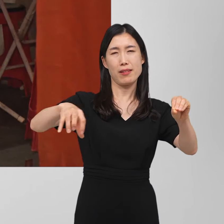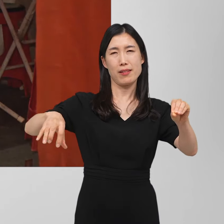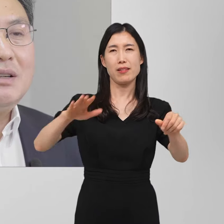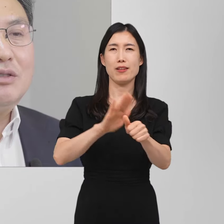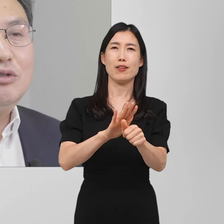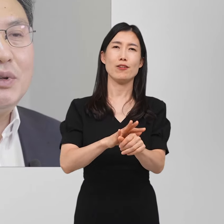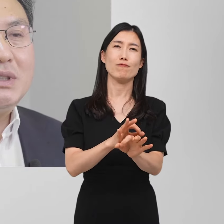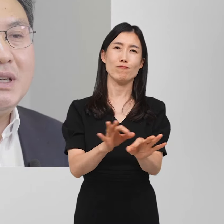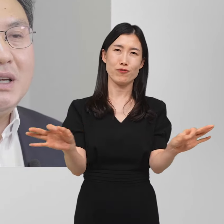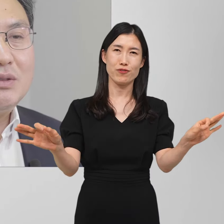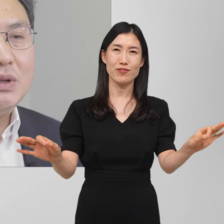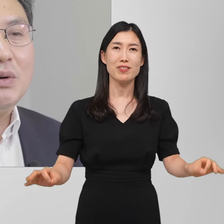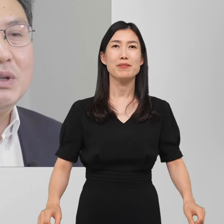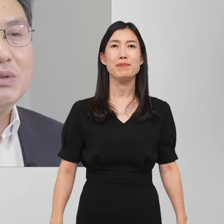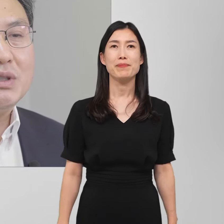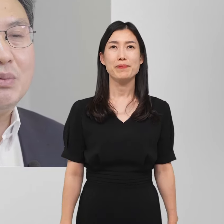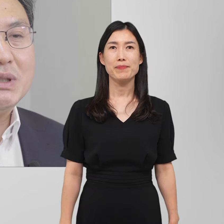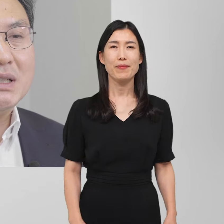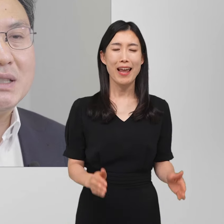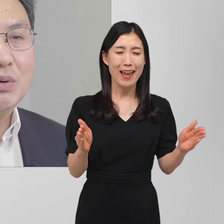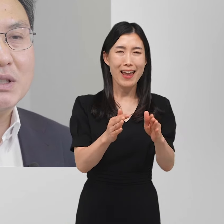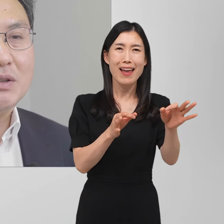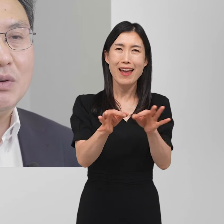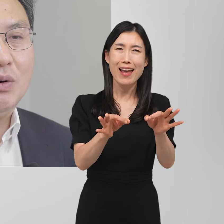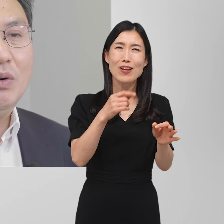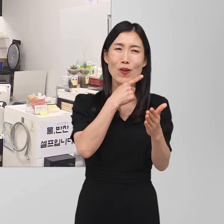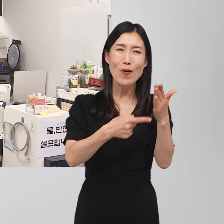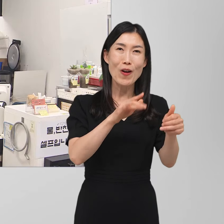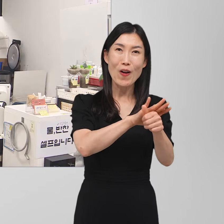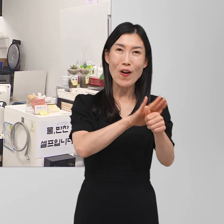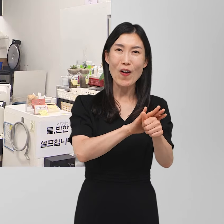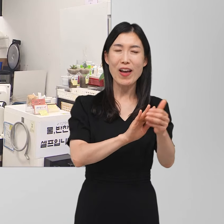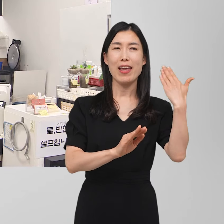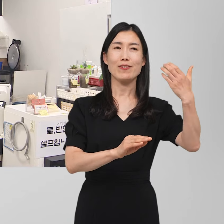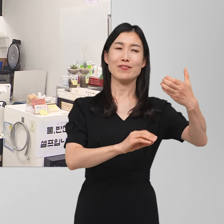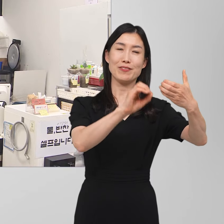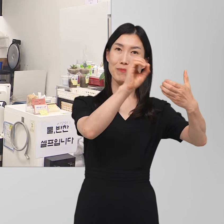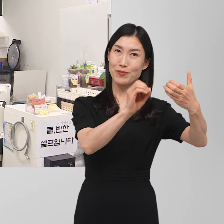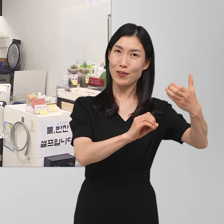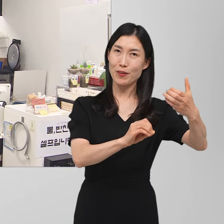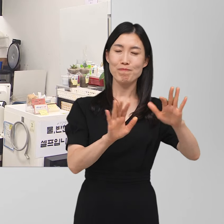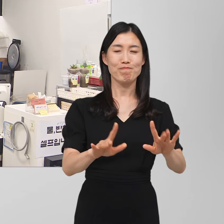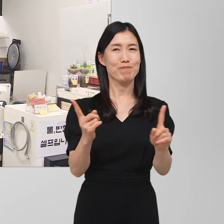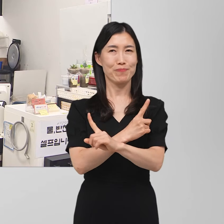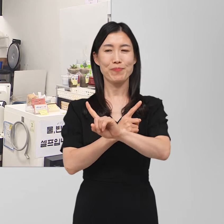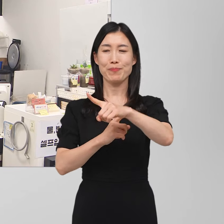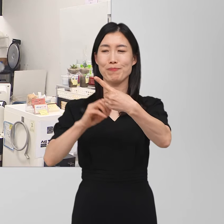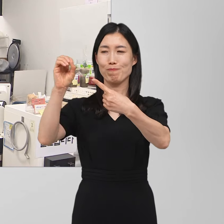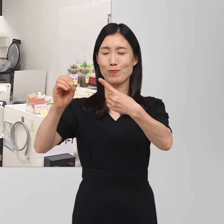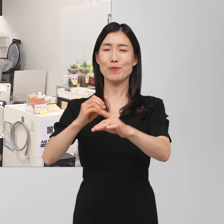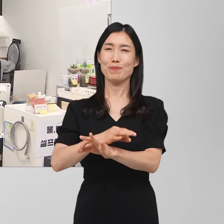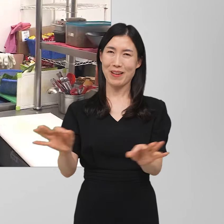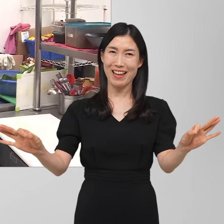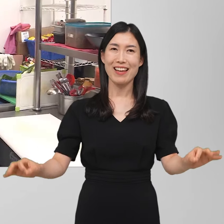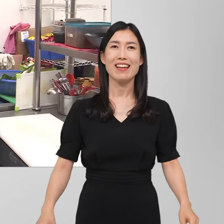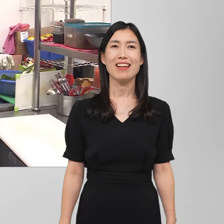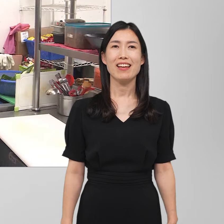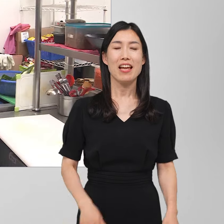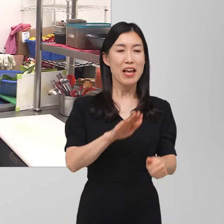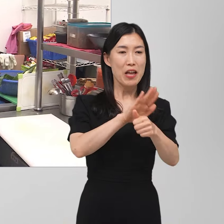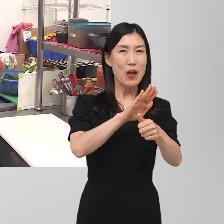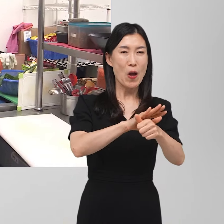됩니다. 그 두 번째 소상공인 손실보장 제도 개선도 100%까지 지원한다든가 앞으로는 최소한 100만 원